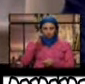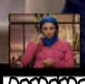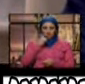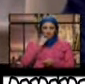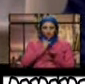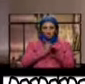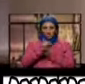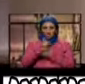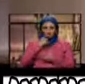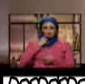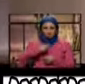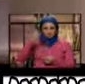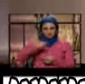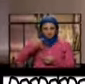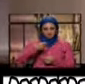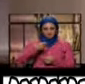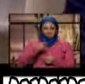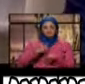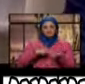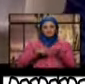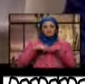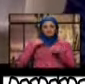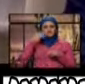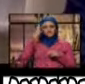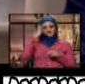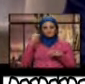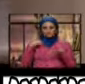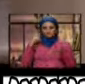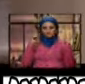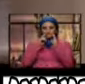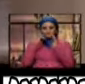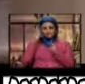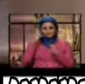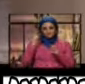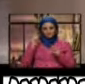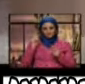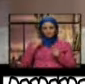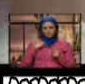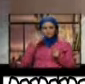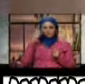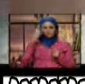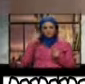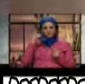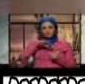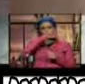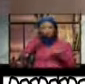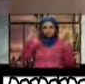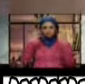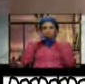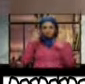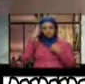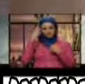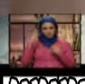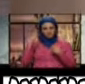الحكمة. أهلا بفضيلتك. مرحبا. أهلا وسهلا. دائما وأبدا بنسعد بهذا اللقاء اليومي. أنا أكثر سعادة بوجودك وجود المشاهدين والمشاهدات